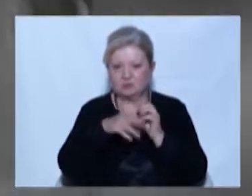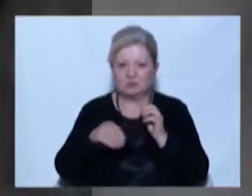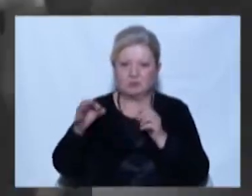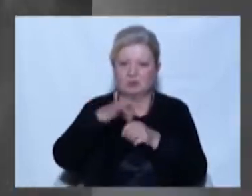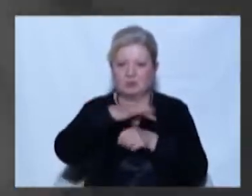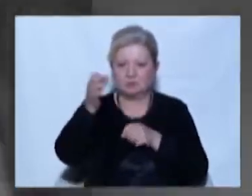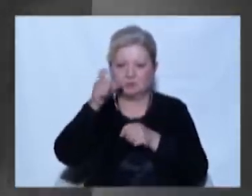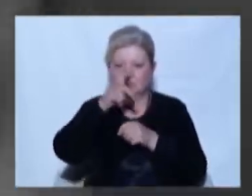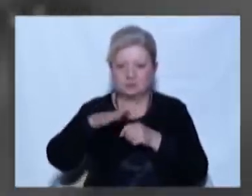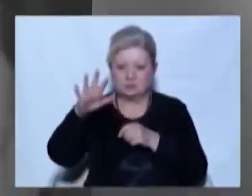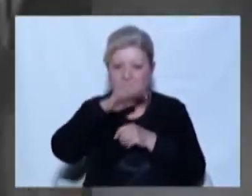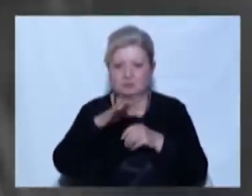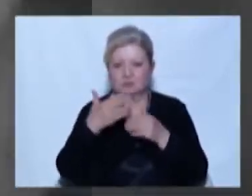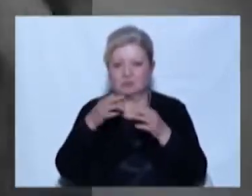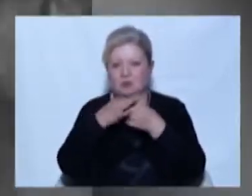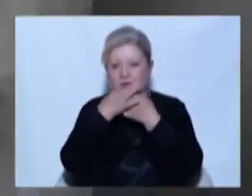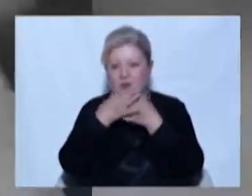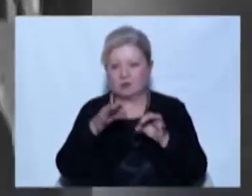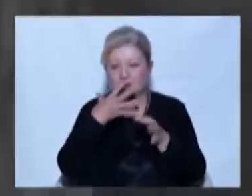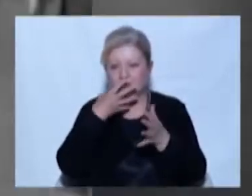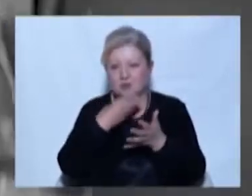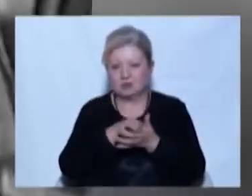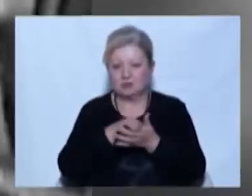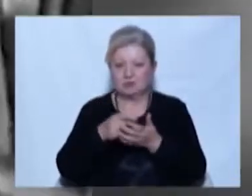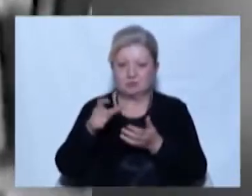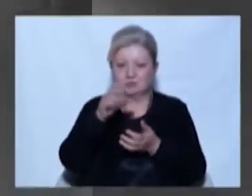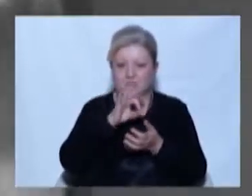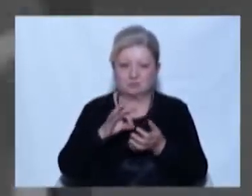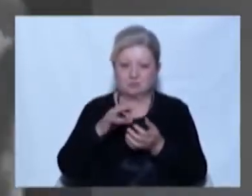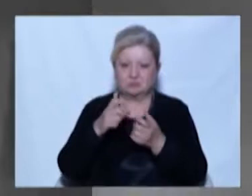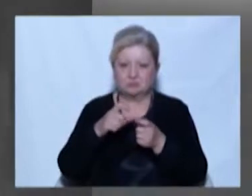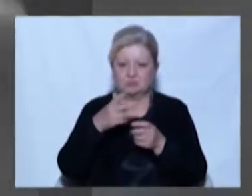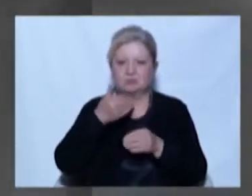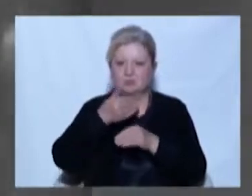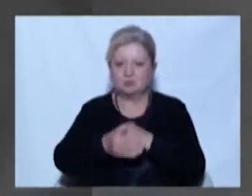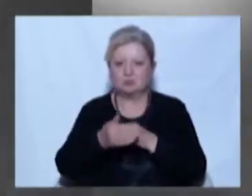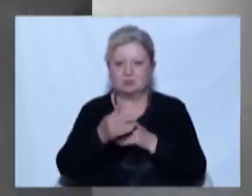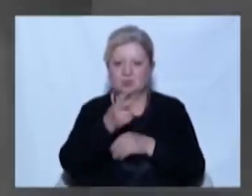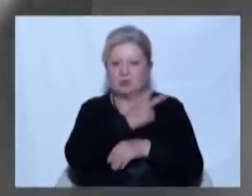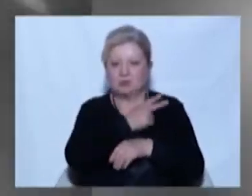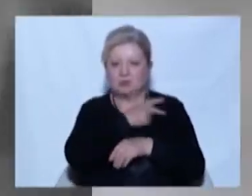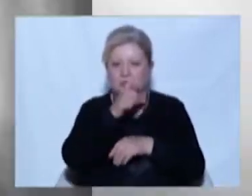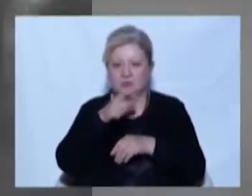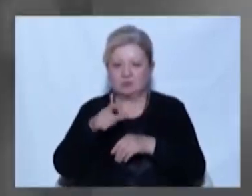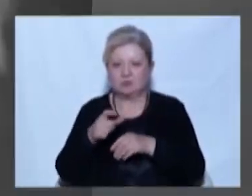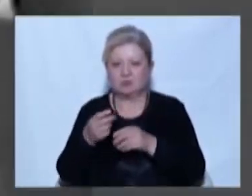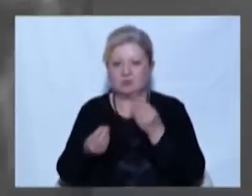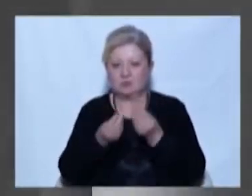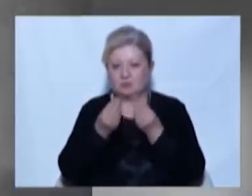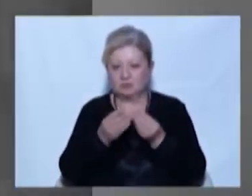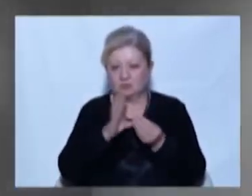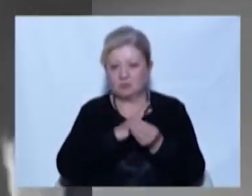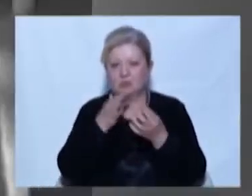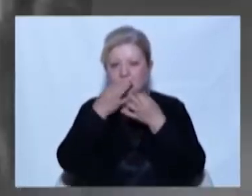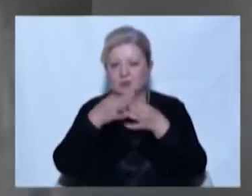ევროპა გაათავისუფლა საკუთარი თავისგან, ან როგორც შემდგომში ინგლისელები ხუმრობდნენ ხოლმე, თავისუფლებისაგან